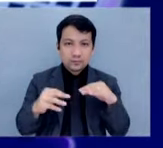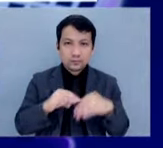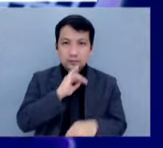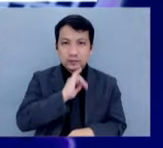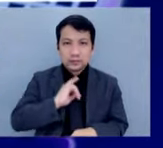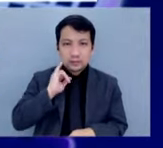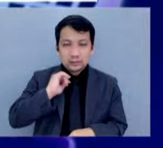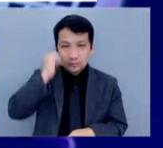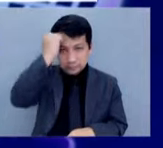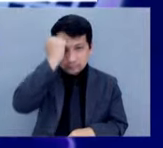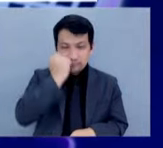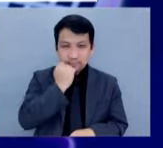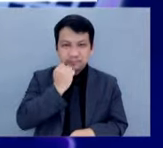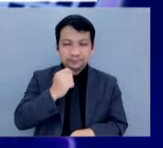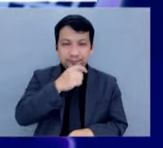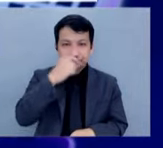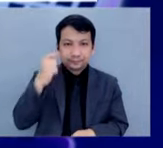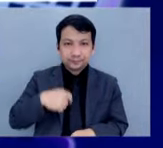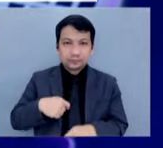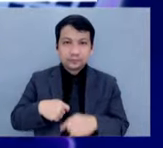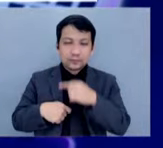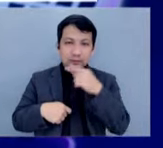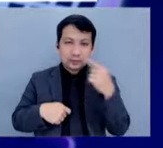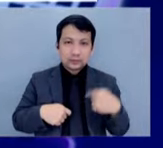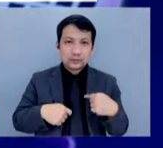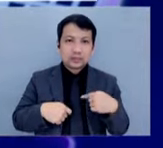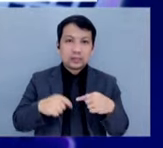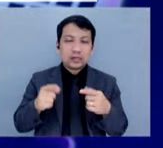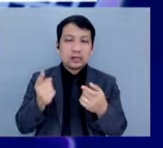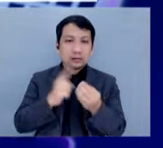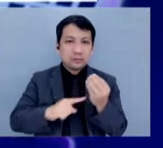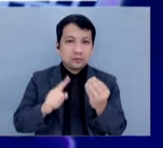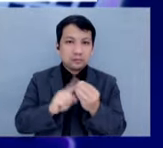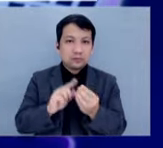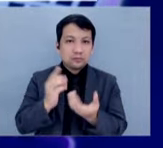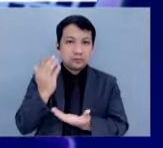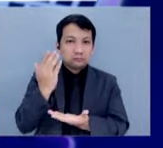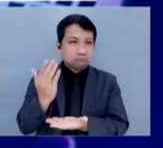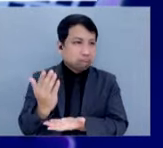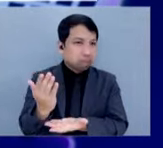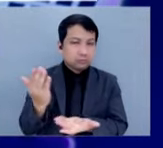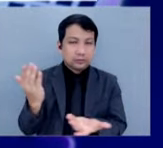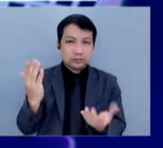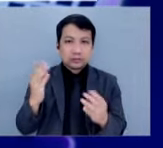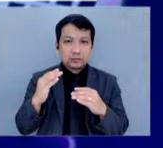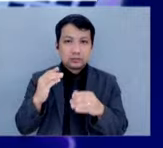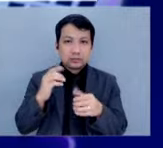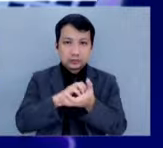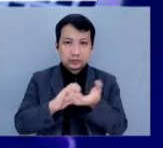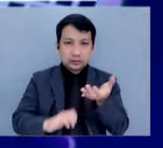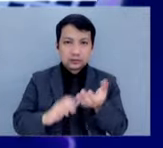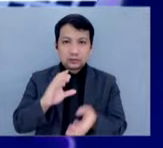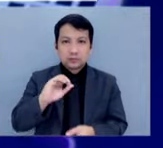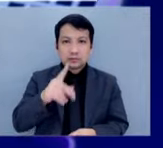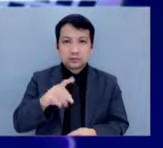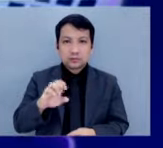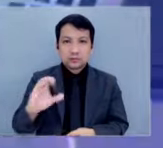at ng Ukraine at Russia. Epekto rin daw ito ng pagbabawas sa produksyon ng krudo ng mga OPEC countries.